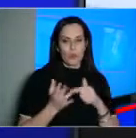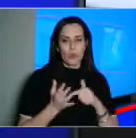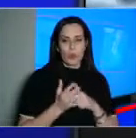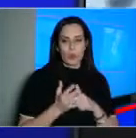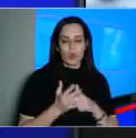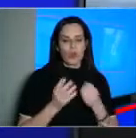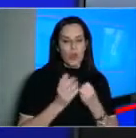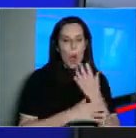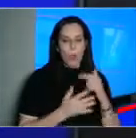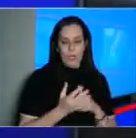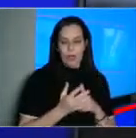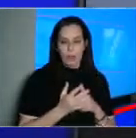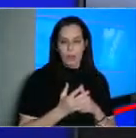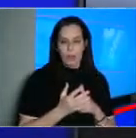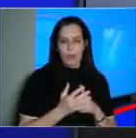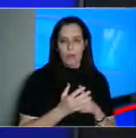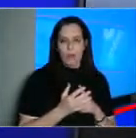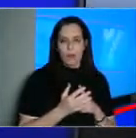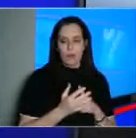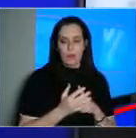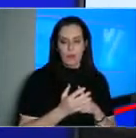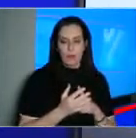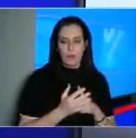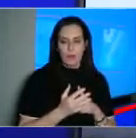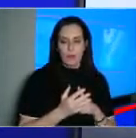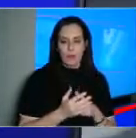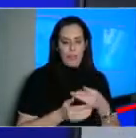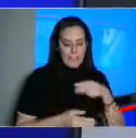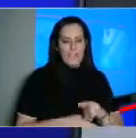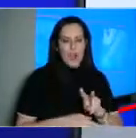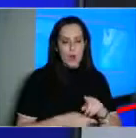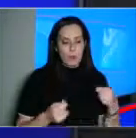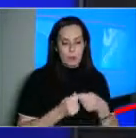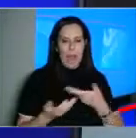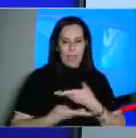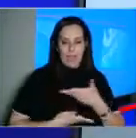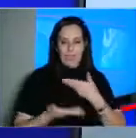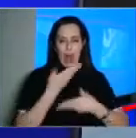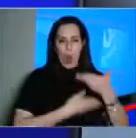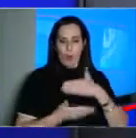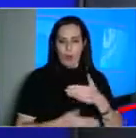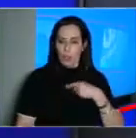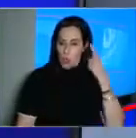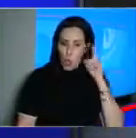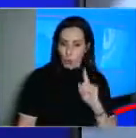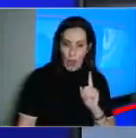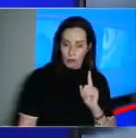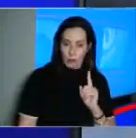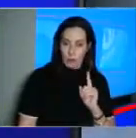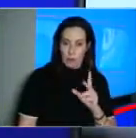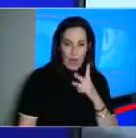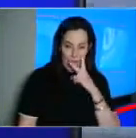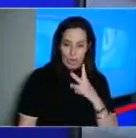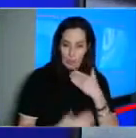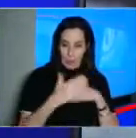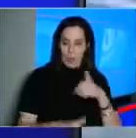שהיא יוצרת איזושהי כפילות מבחינת היחס לעולים. אני לא יודעת אם, אם ראיתם